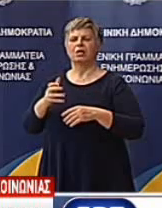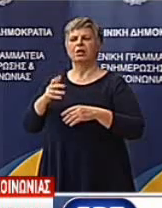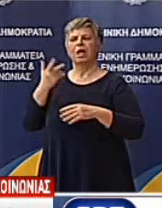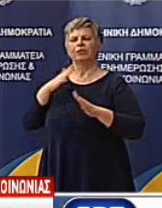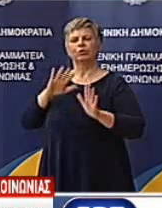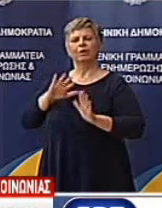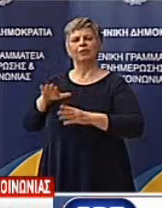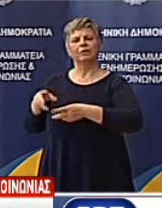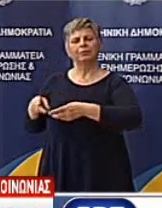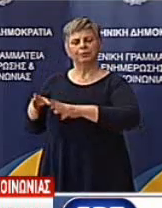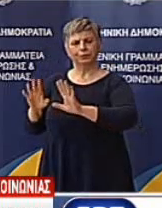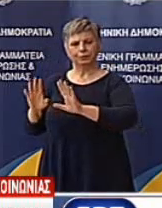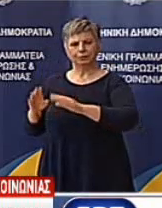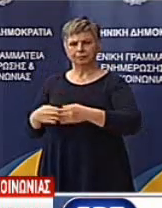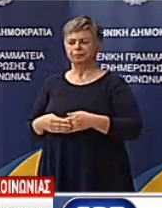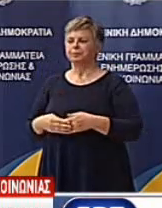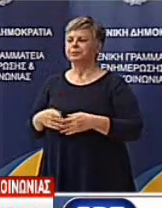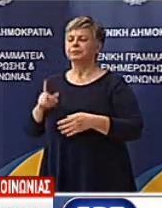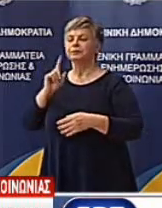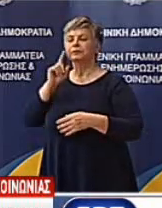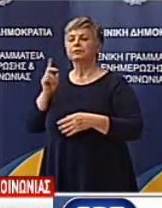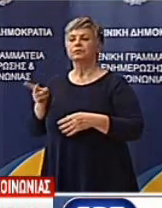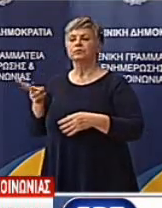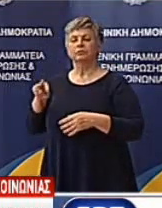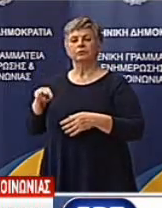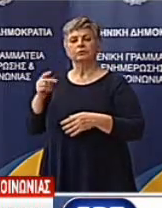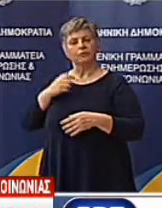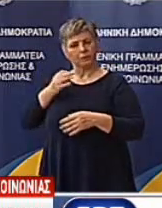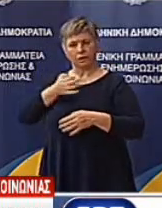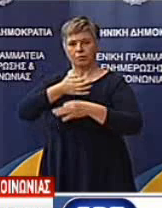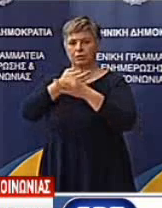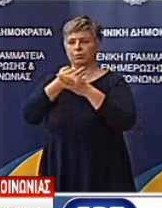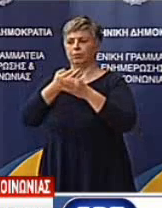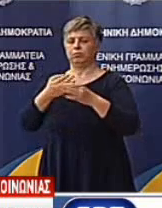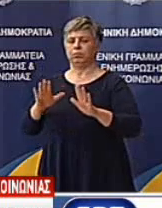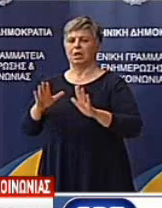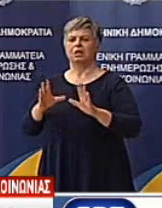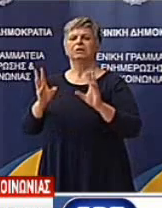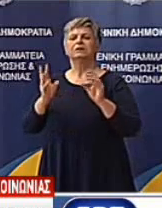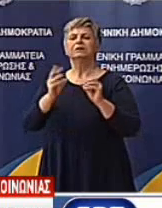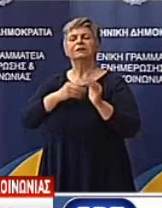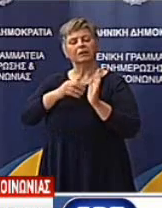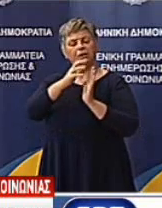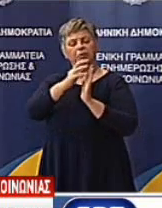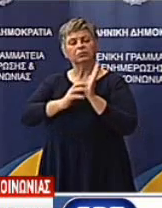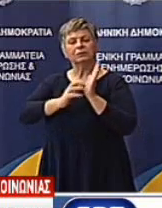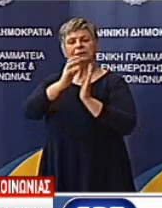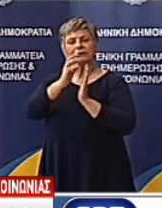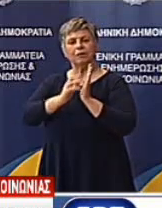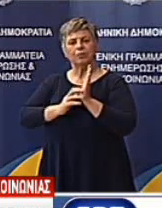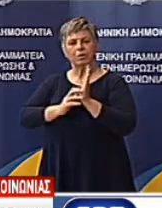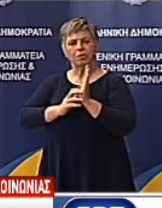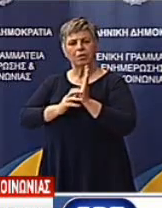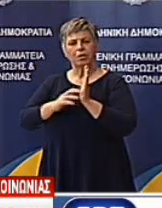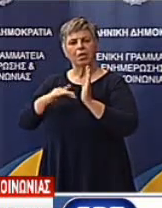Έχουμε ήδη τοποθετηθεί για το θέμα της έκθεσης την οποία περιγράψατε. ήδη τη